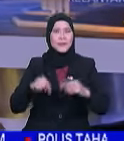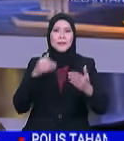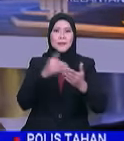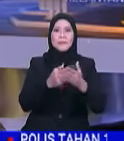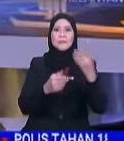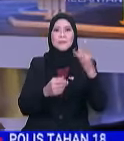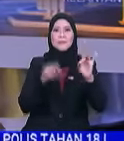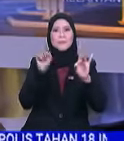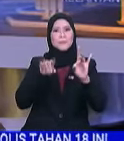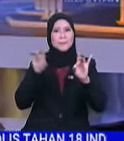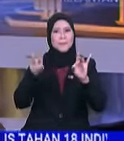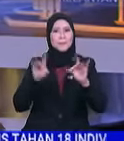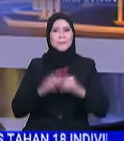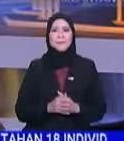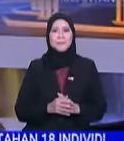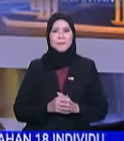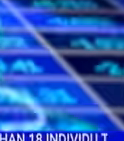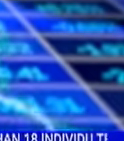18 Ogos.